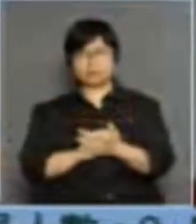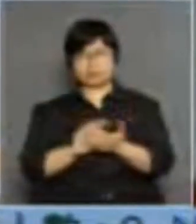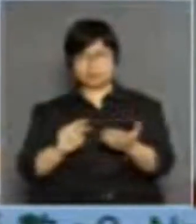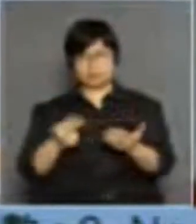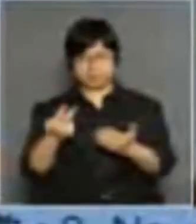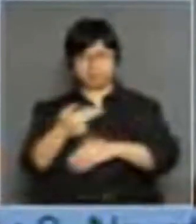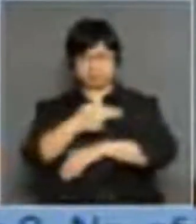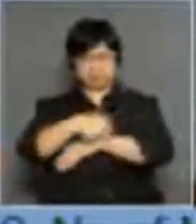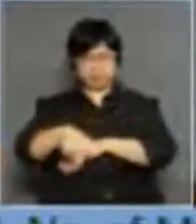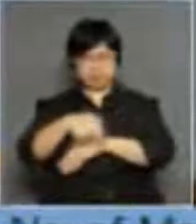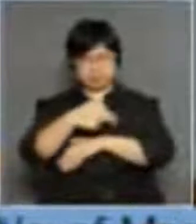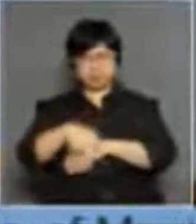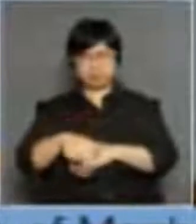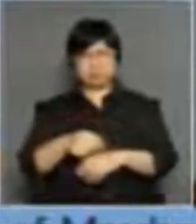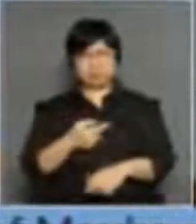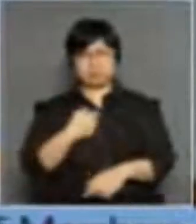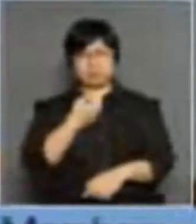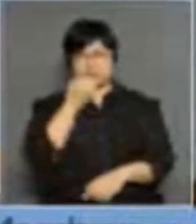案。